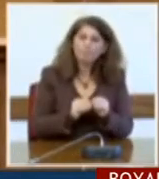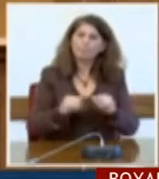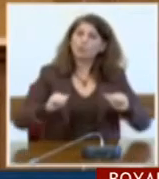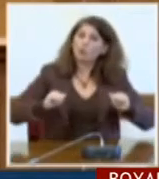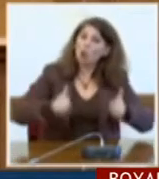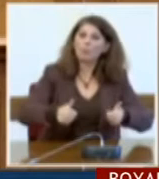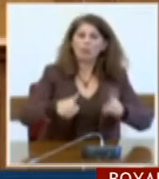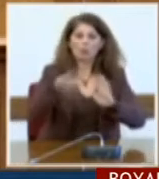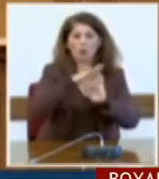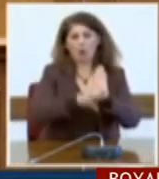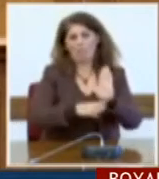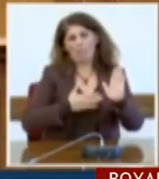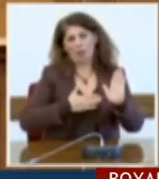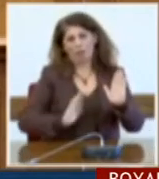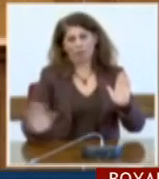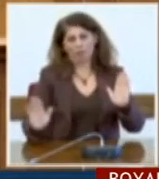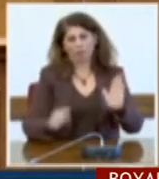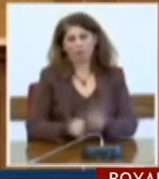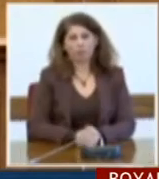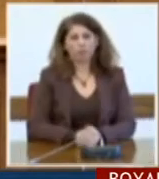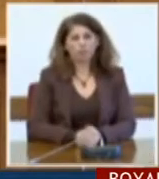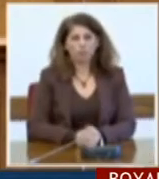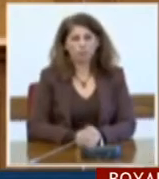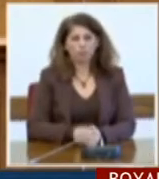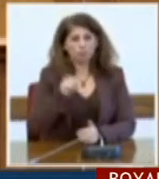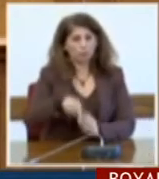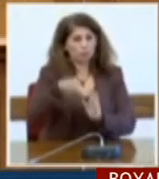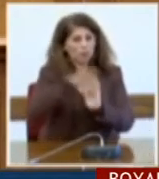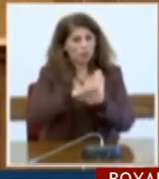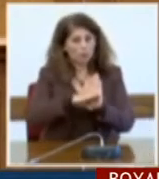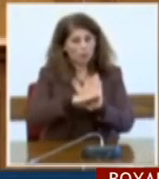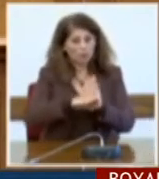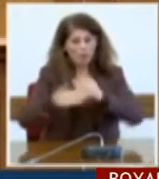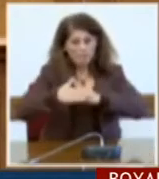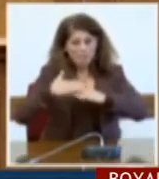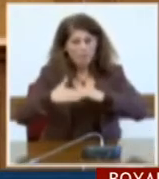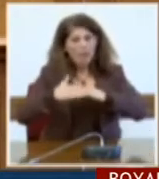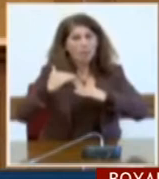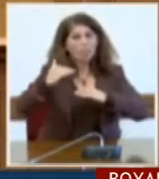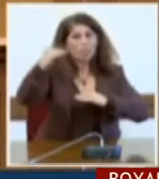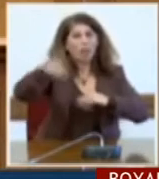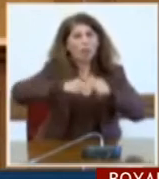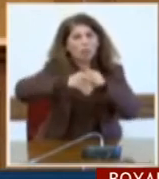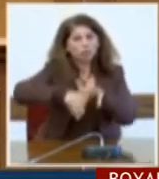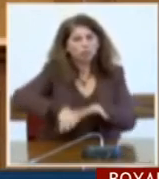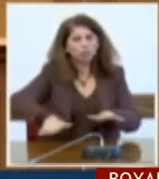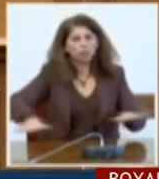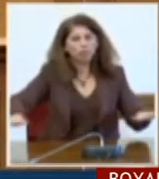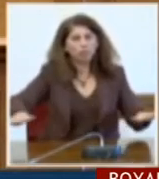πρόγραμμα, το οποίο απλώνεται σε όλα τα επίπεδα, από τον πρωτογενή